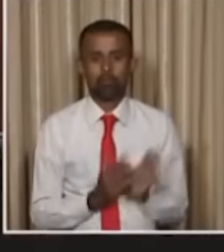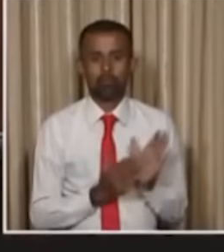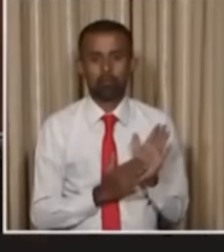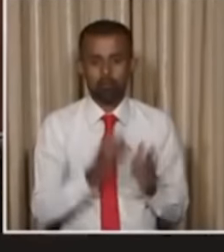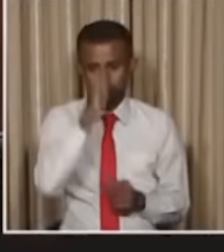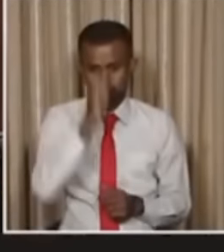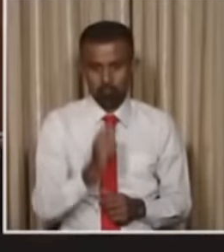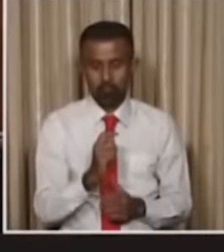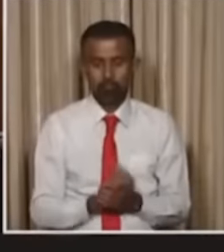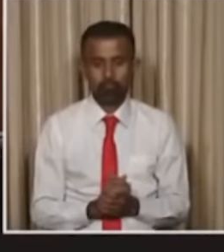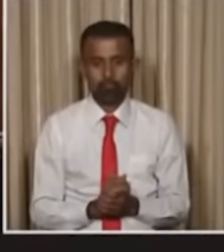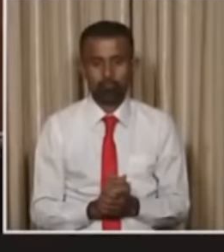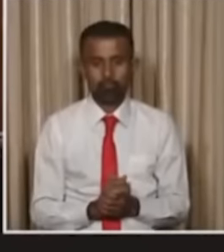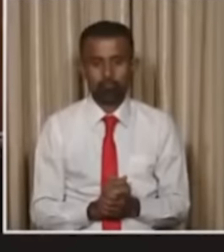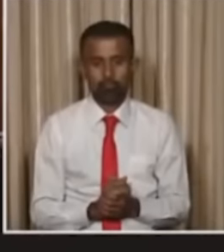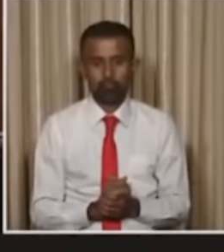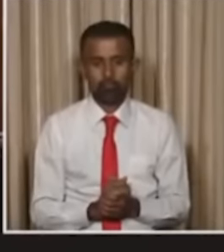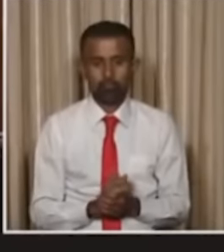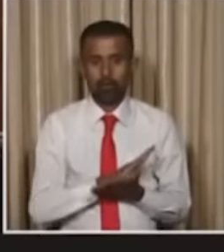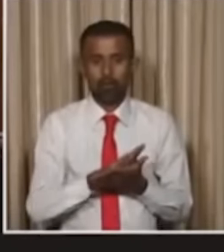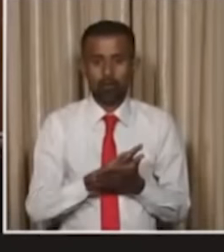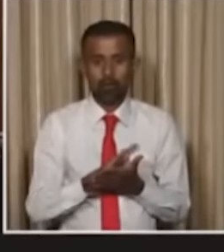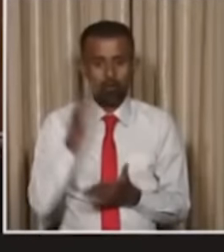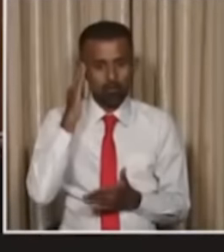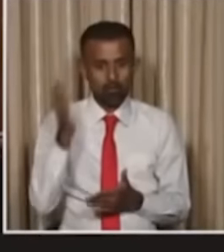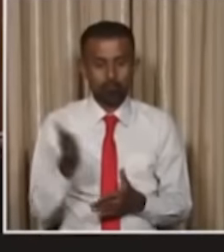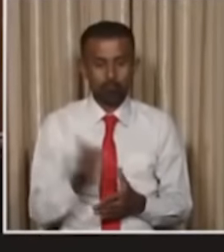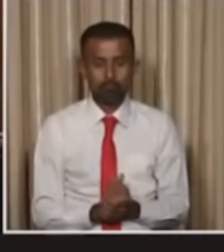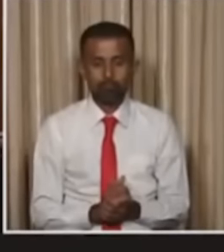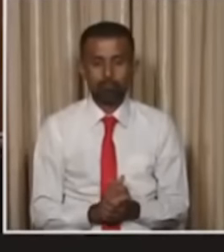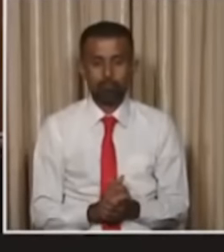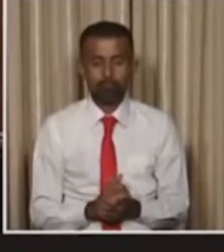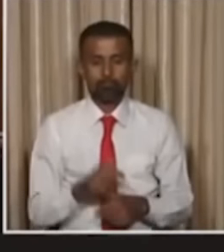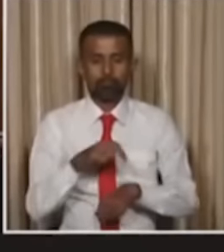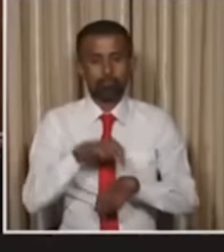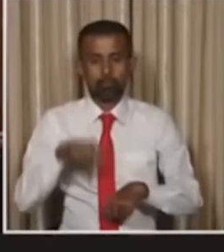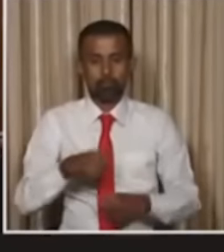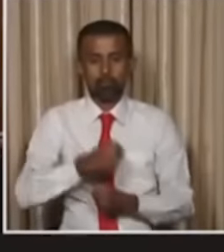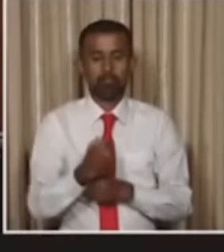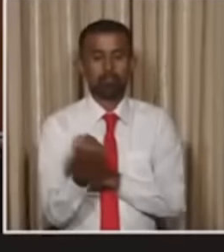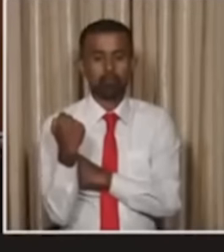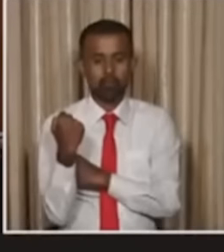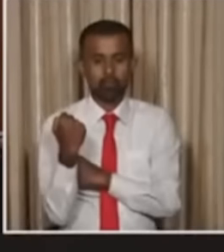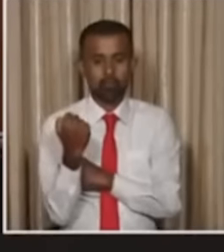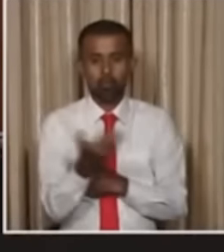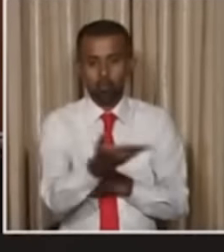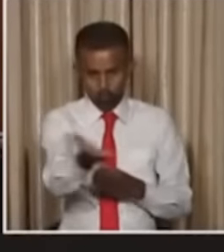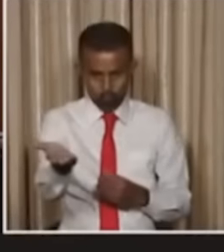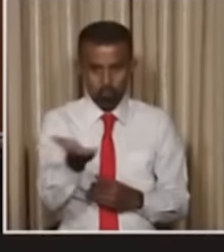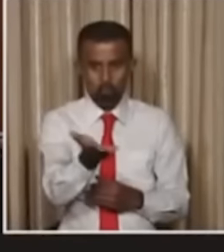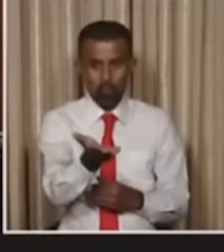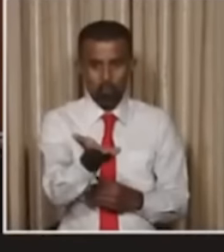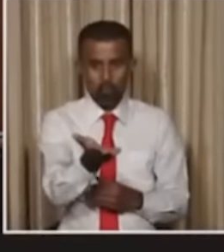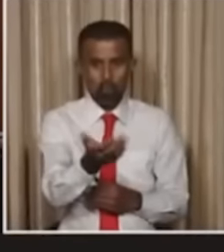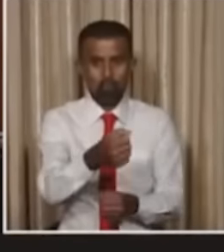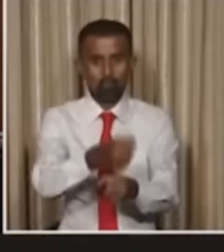එමෙතුමා මන්ත්‍රීතුමියට දීලා මට දෙන්න. ඔව් හරිනි මන්ත්‍රීතුමිය. මා දැන් ආණ්ඩු බලය තියෙන්නේ මෙතුමාලට නම්